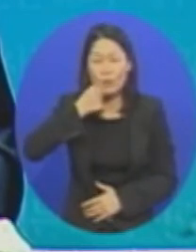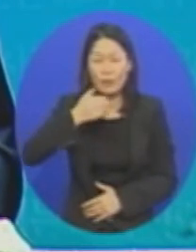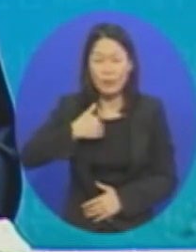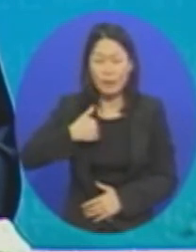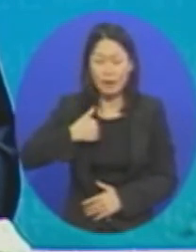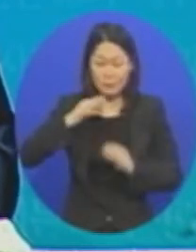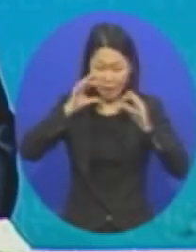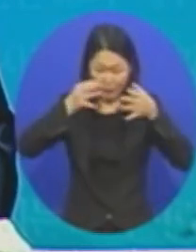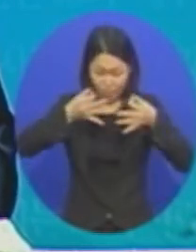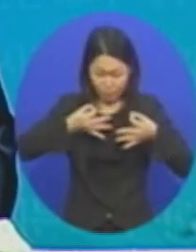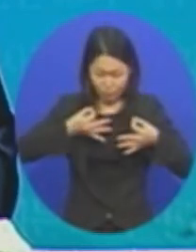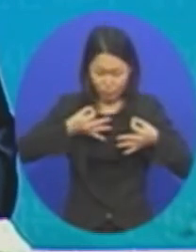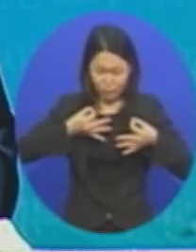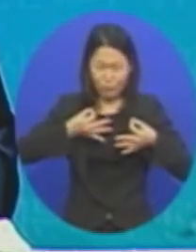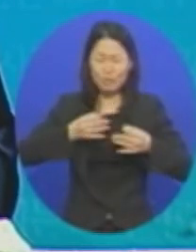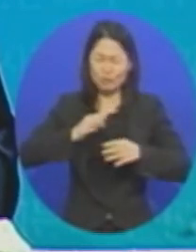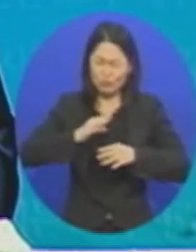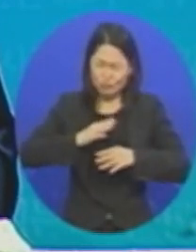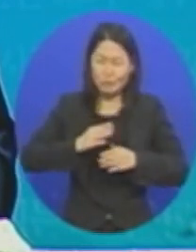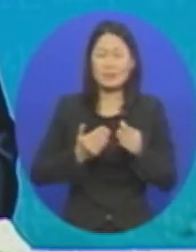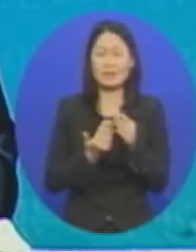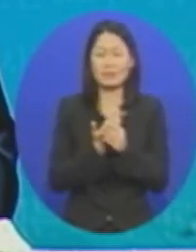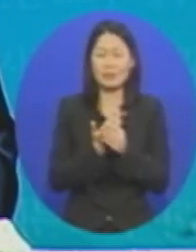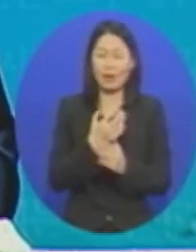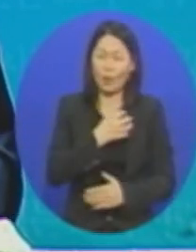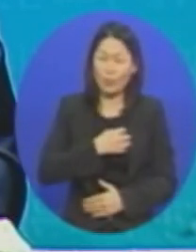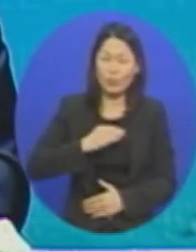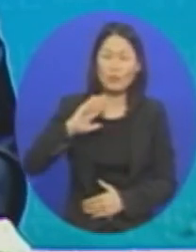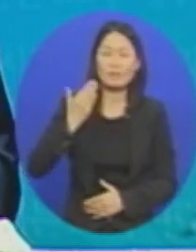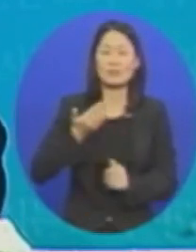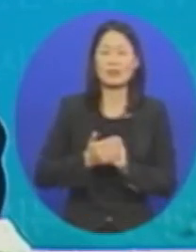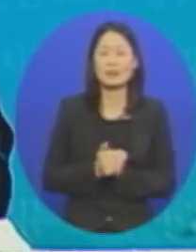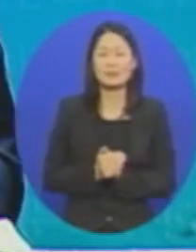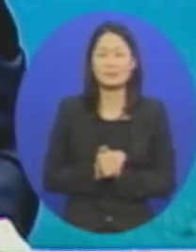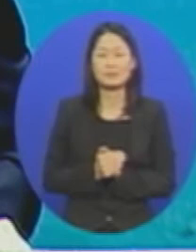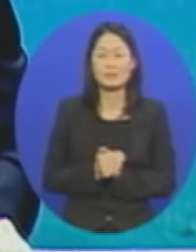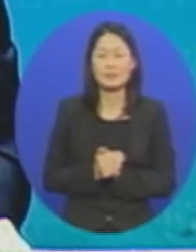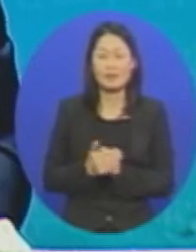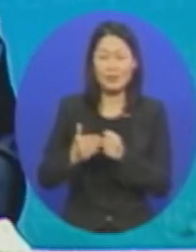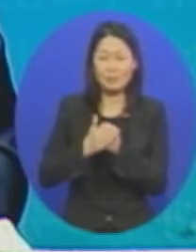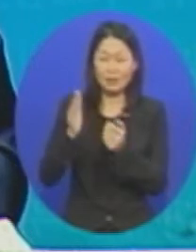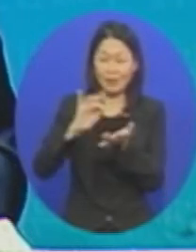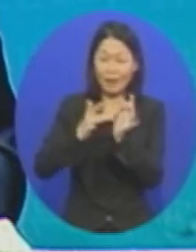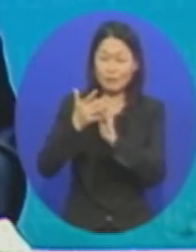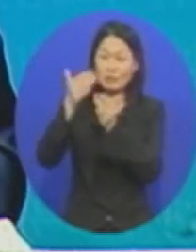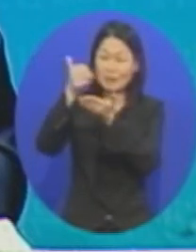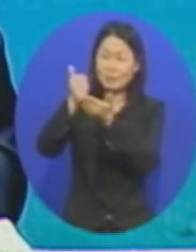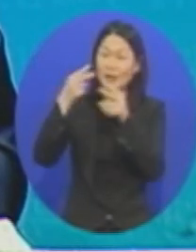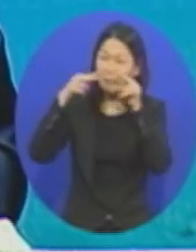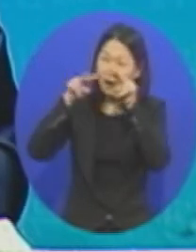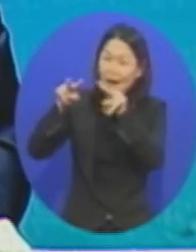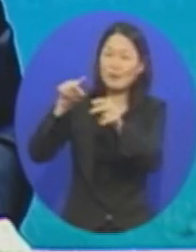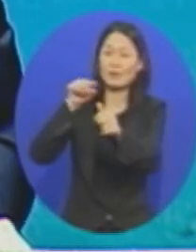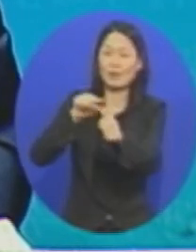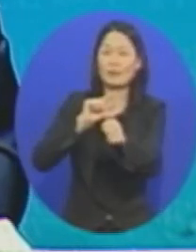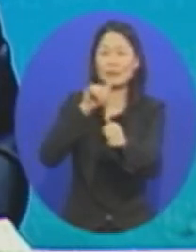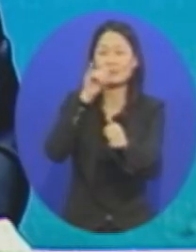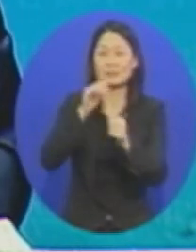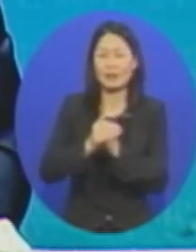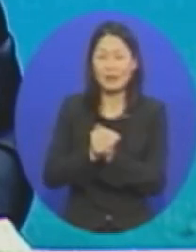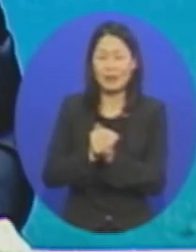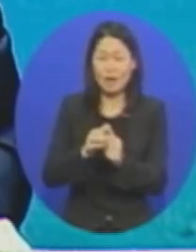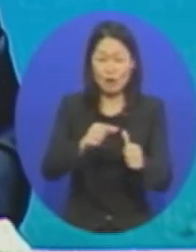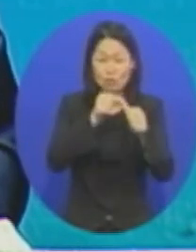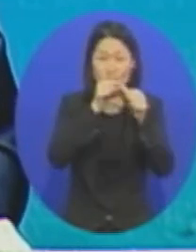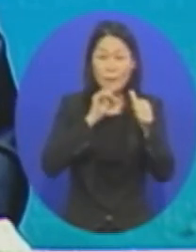바라보면 두려워요 염려가 돼요 그래서 예수님을 바라보라 고 하는 거예요 9 원만